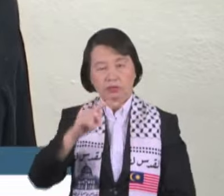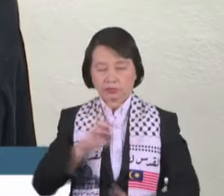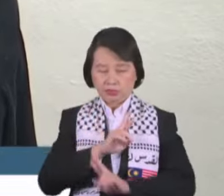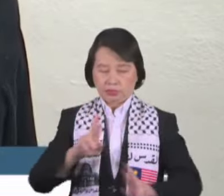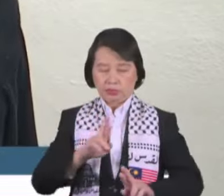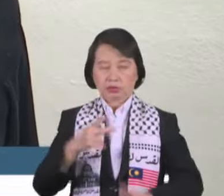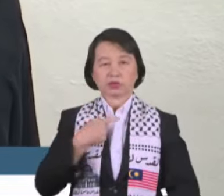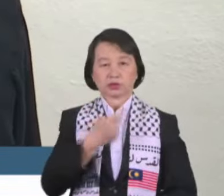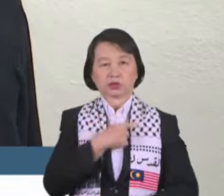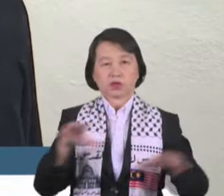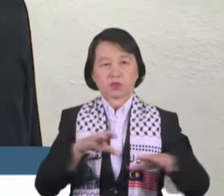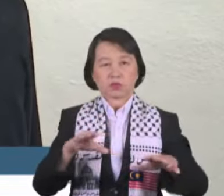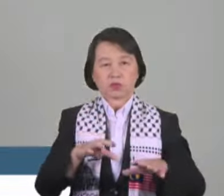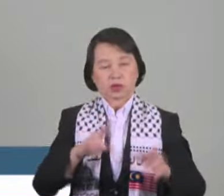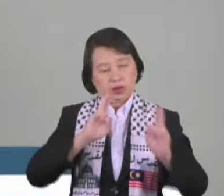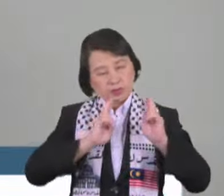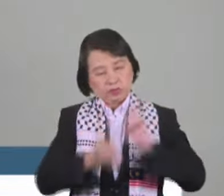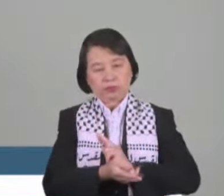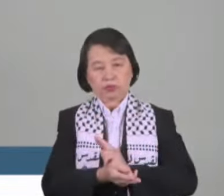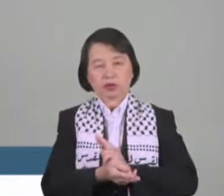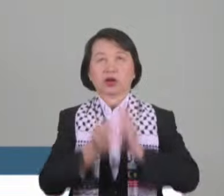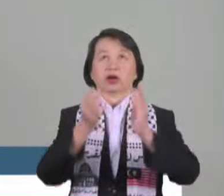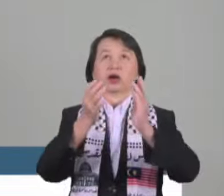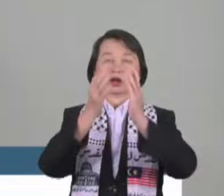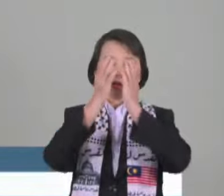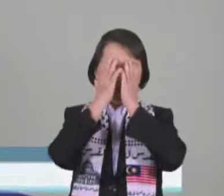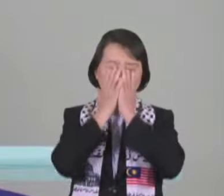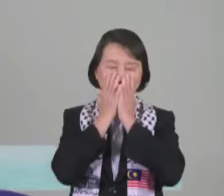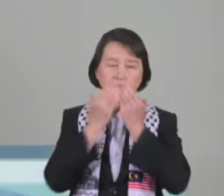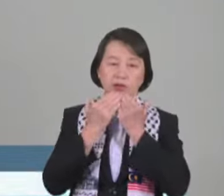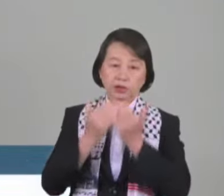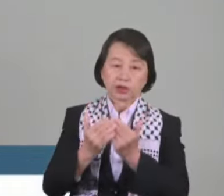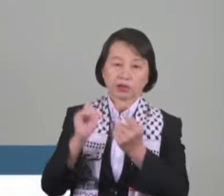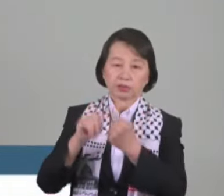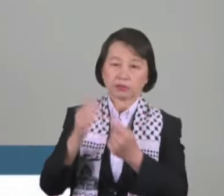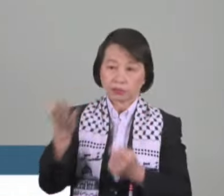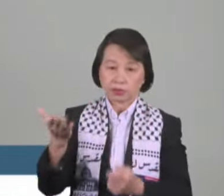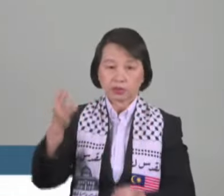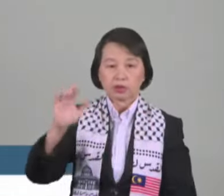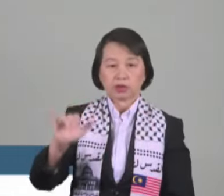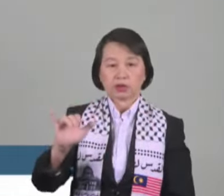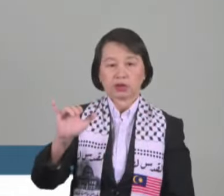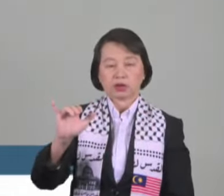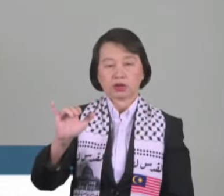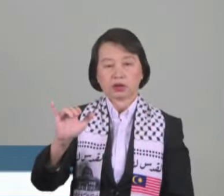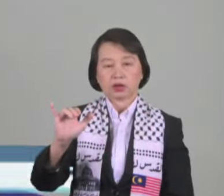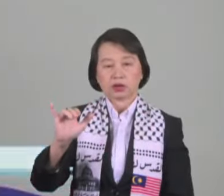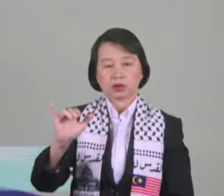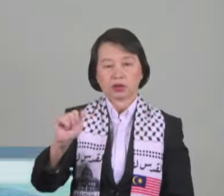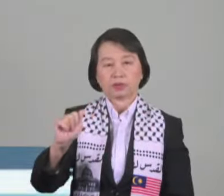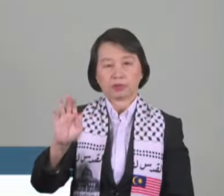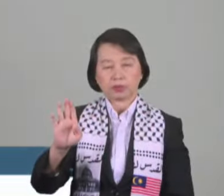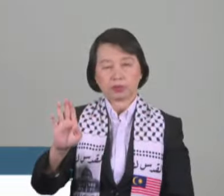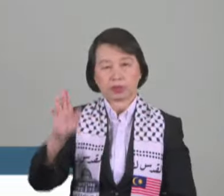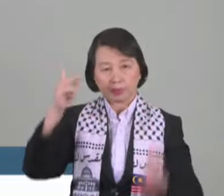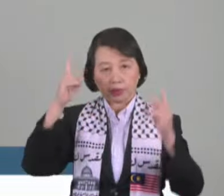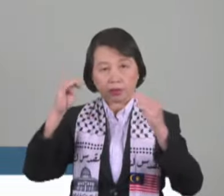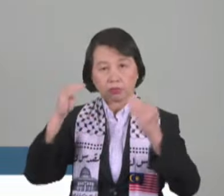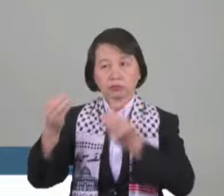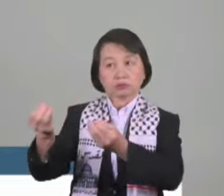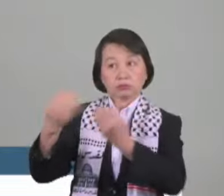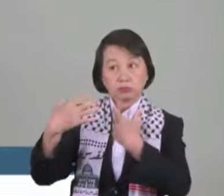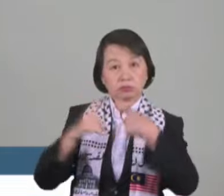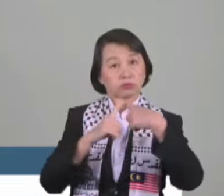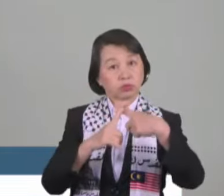kami melaksanakan perubahan. Alhamdulillah, terima kasih yang amat berhormat Perdana Menteri di atas pengumuman yang positif yang